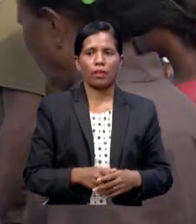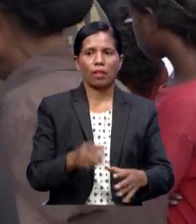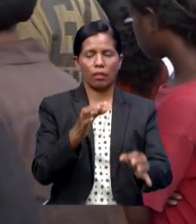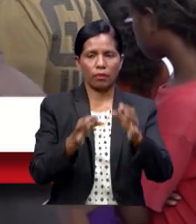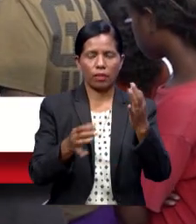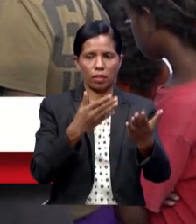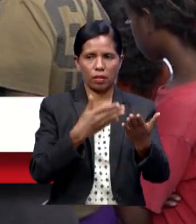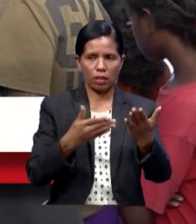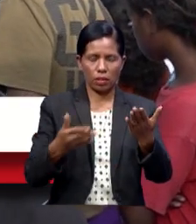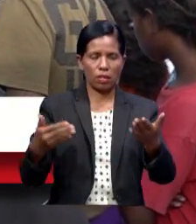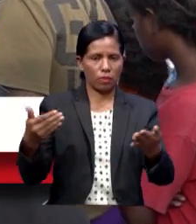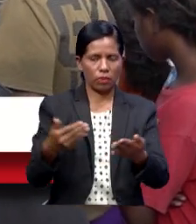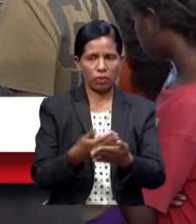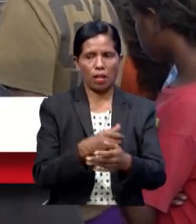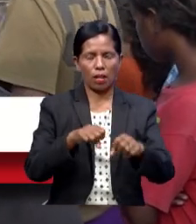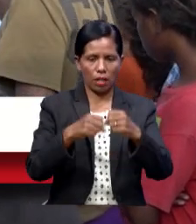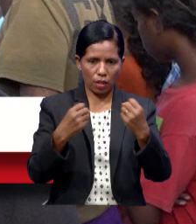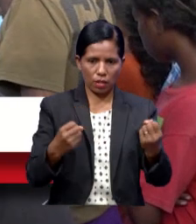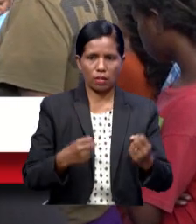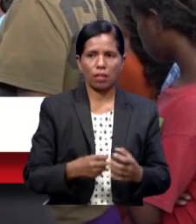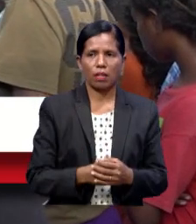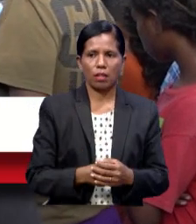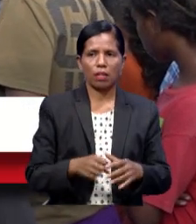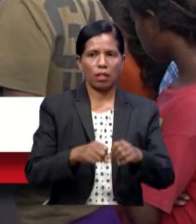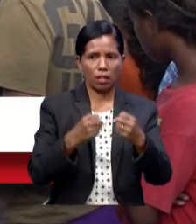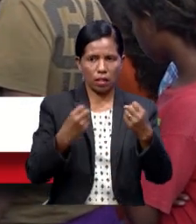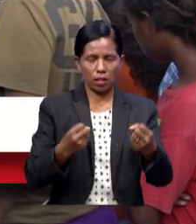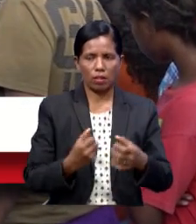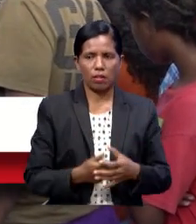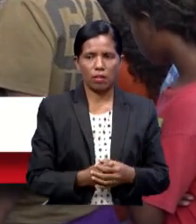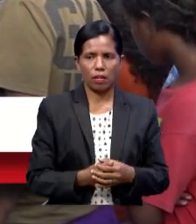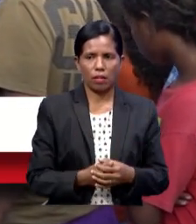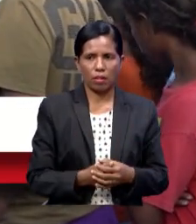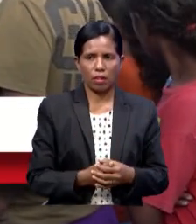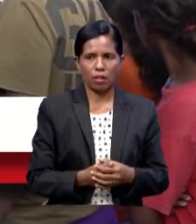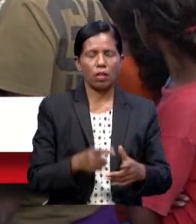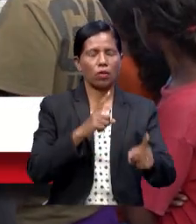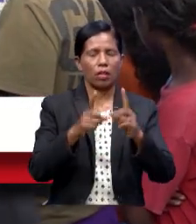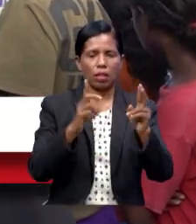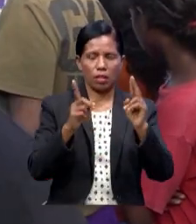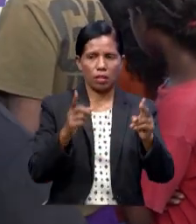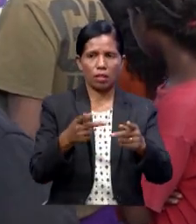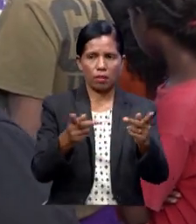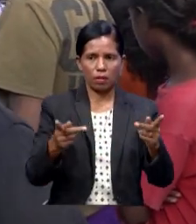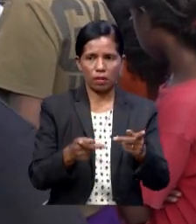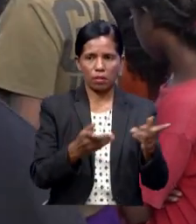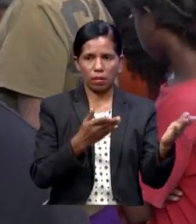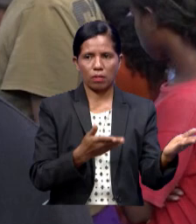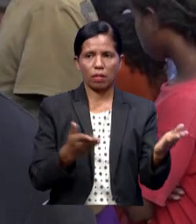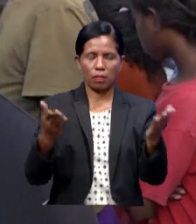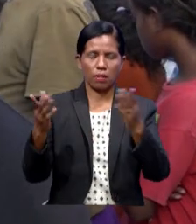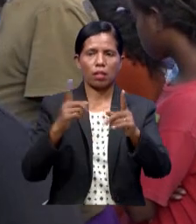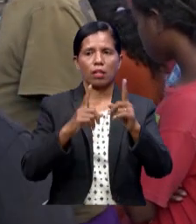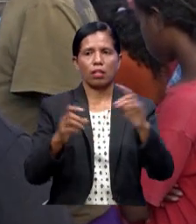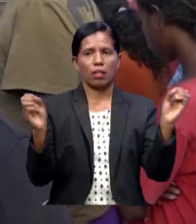sa ne be que fo o nia at ka ne ne halo protesto de fatin geran. Quando lor sai na mak mai halo protesto